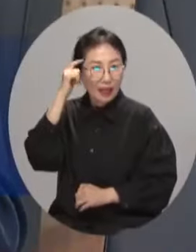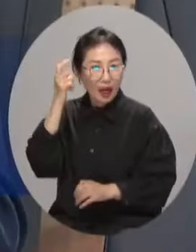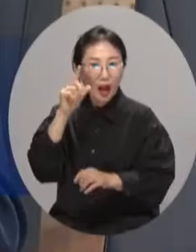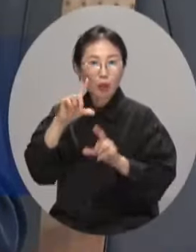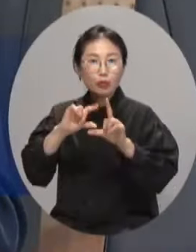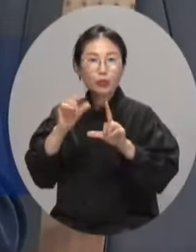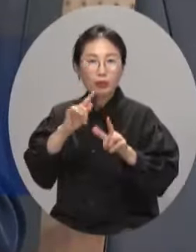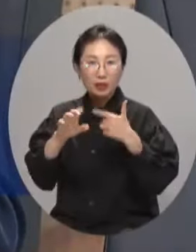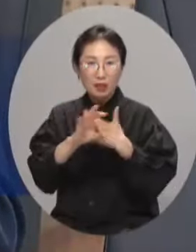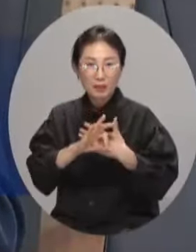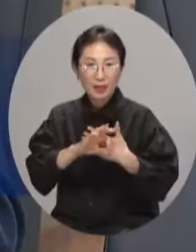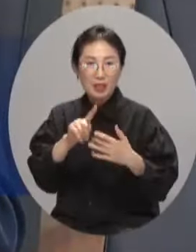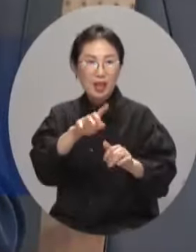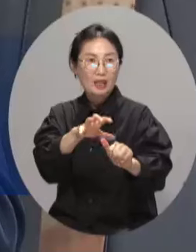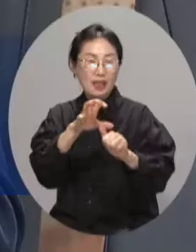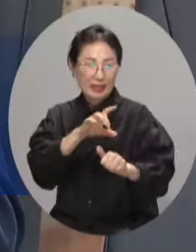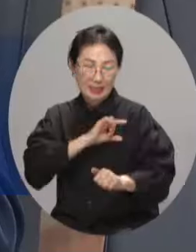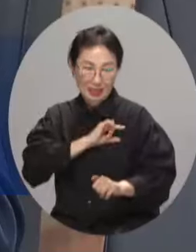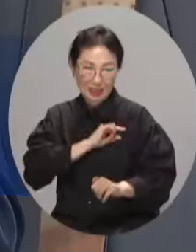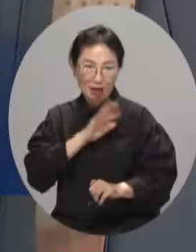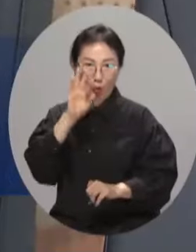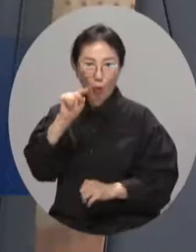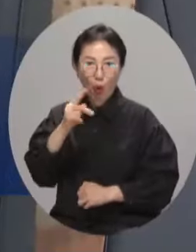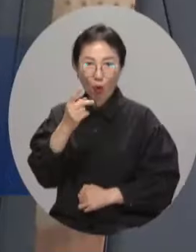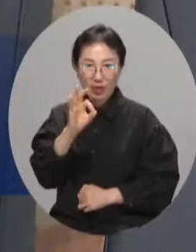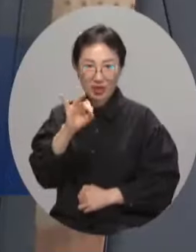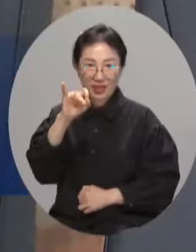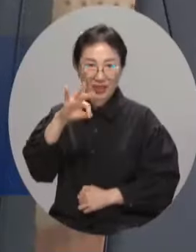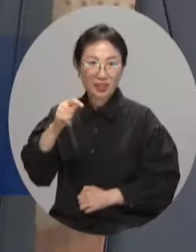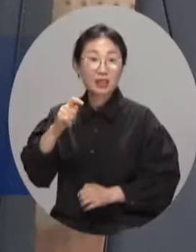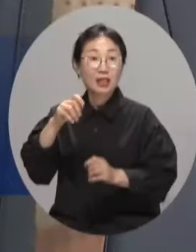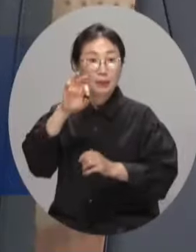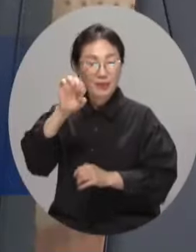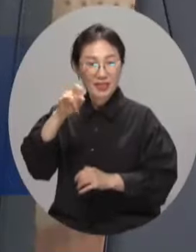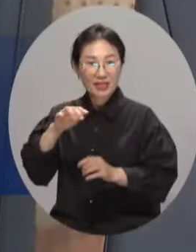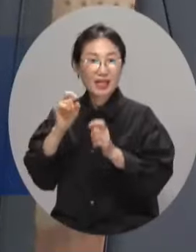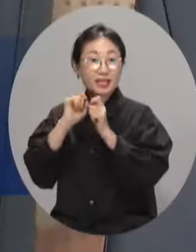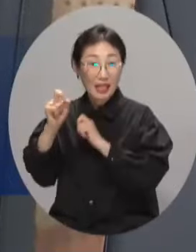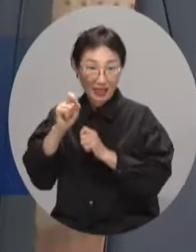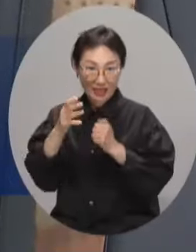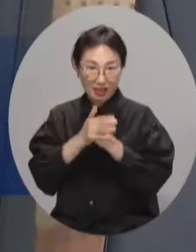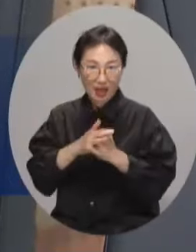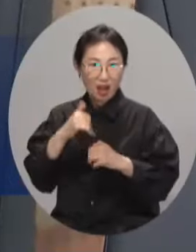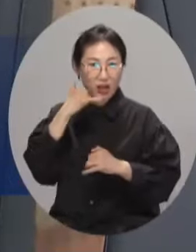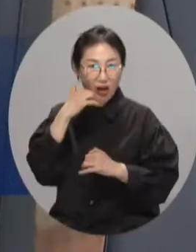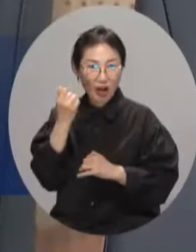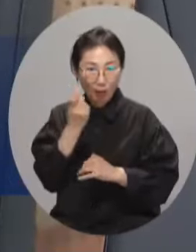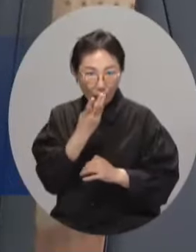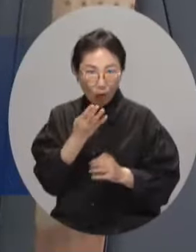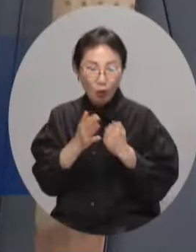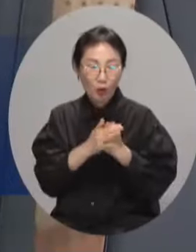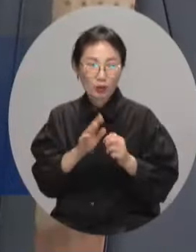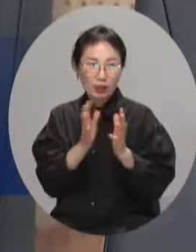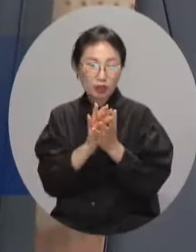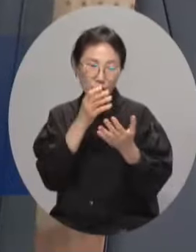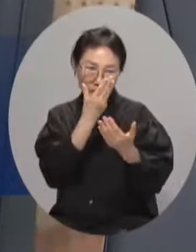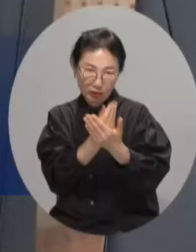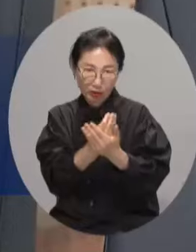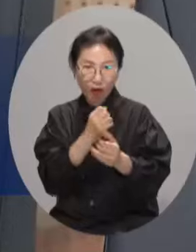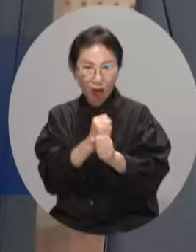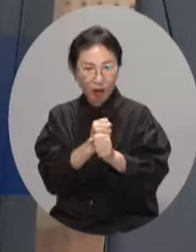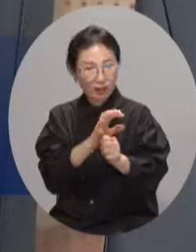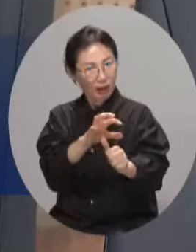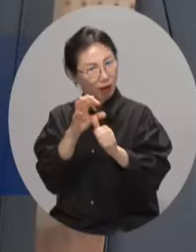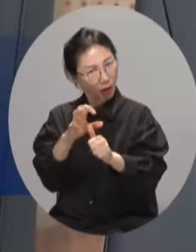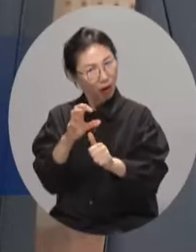사칭을 통한 어떤 보이스피싱인 것 같습니다. 연락처를 알면 이제 저를 친구로 등록을 해가지고 이렇게 하는 경우가 지금